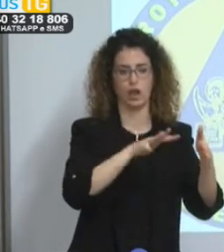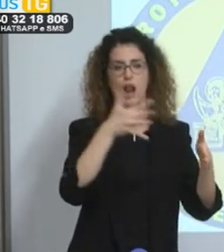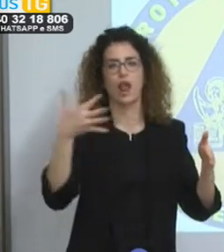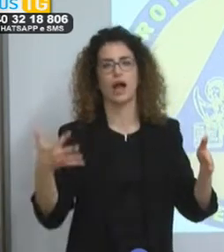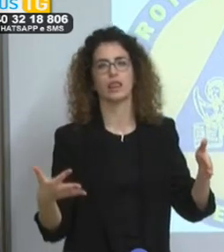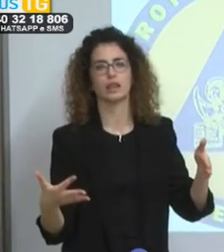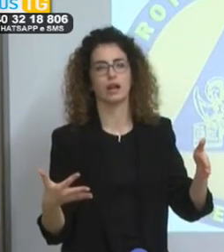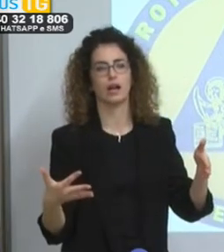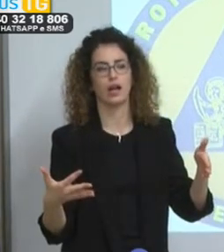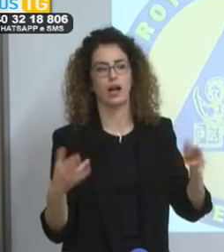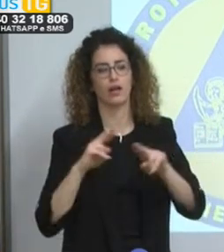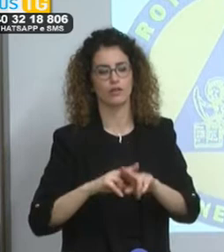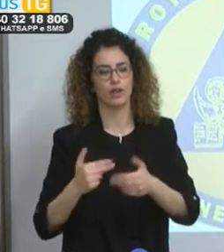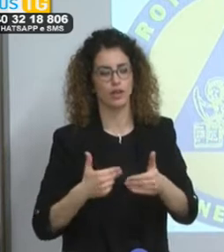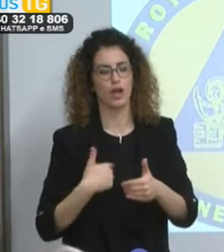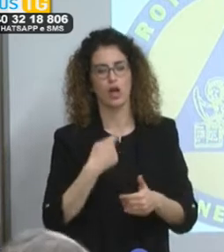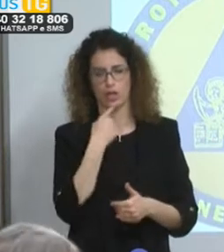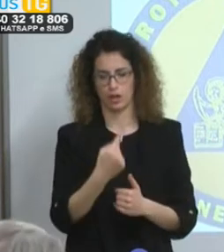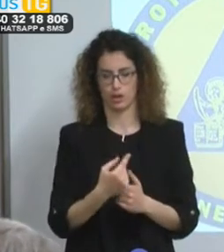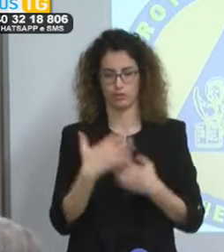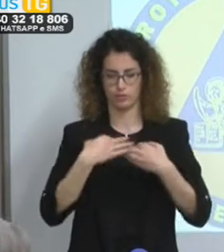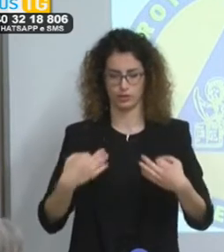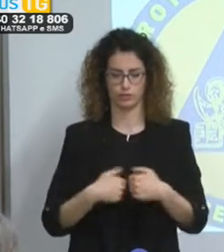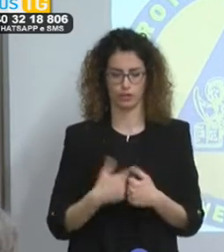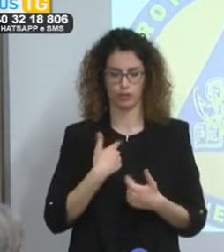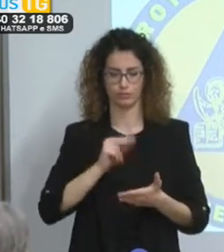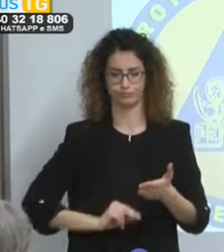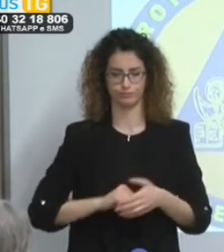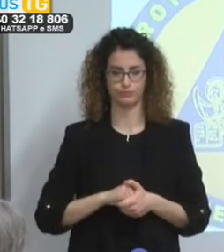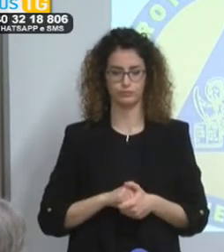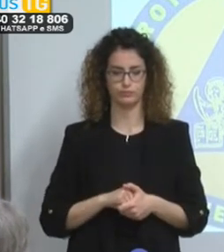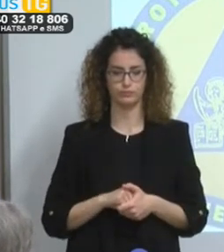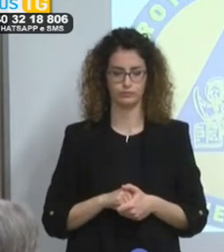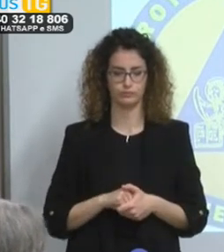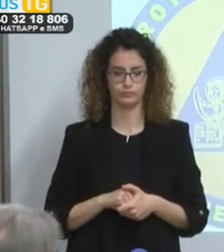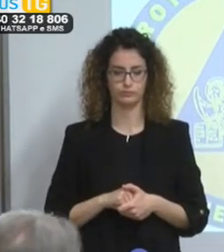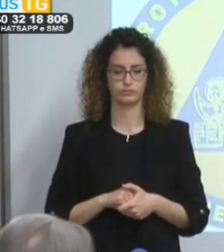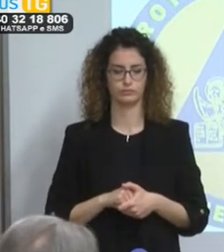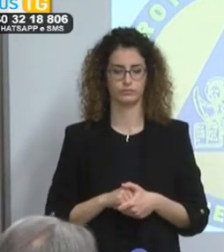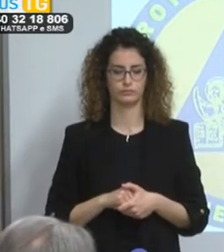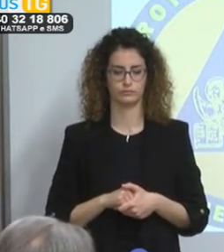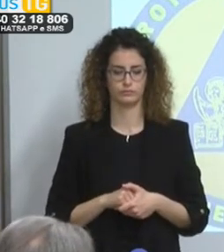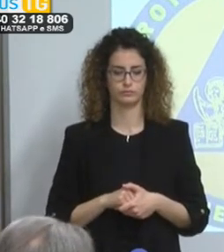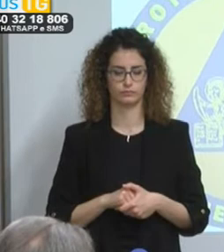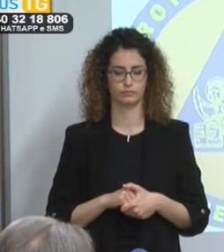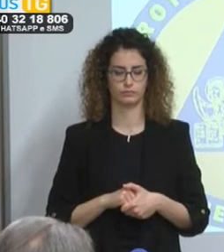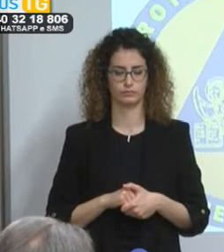L'altra che è ancora ferma? No, ti dico, guarda, con esattezza, me l'ero anche segnato. Eccolo qua.